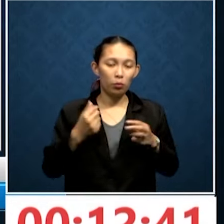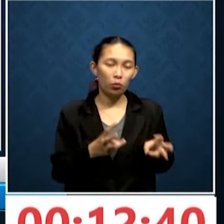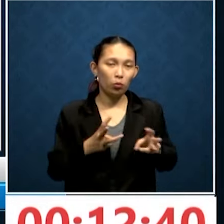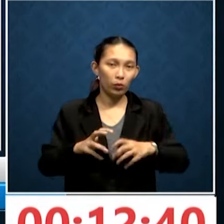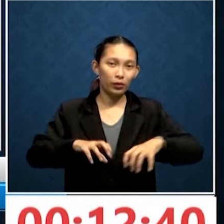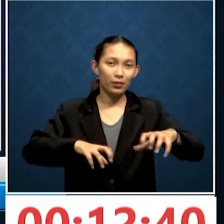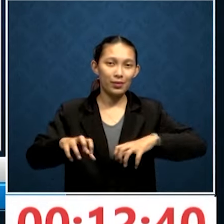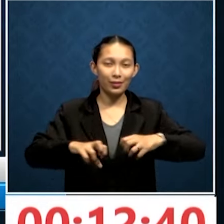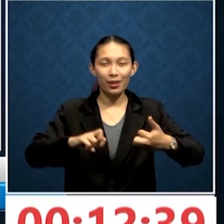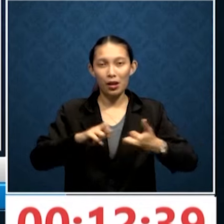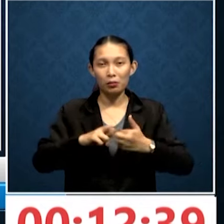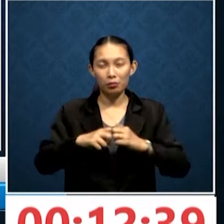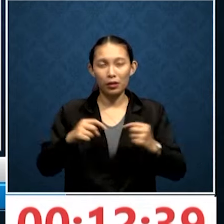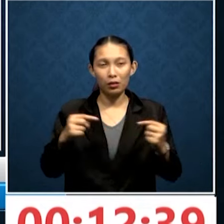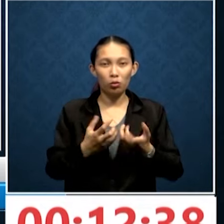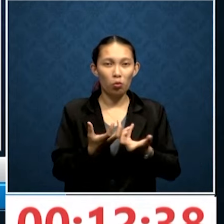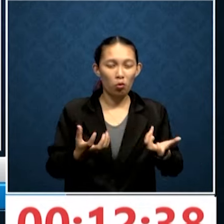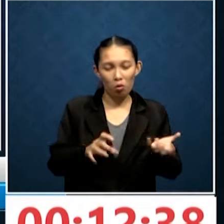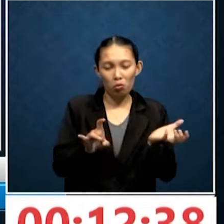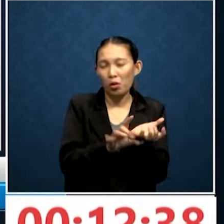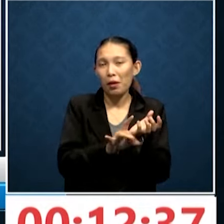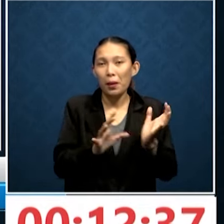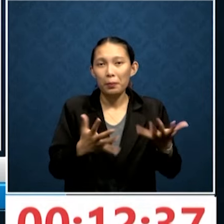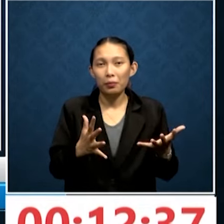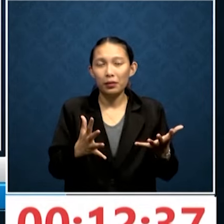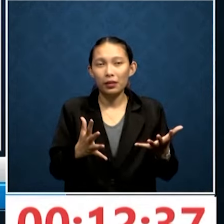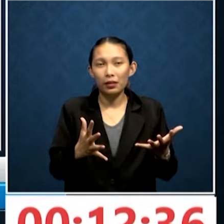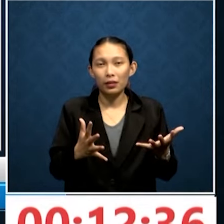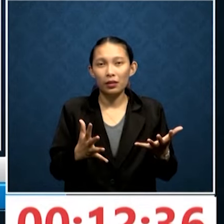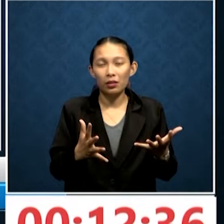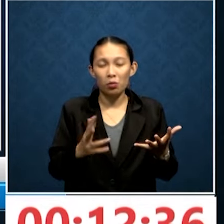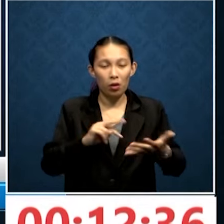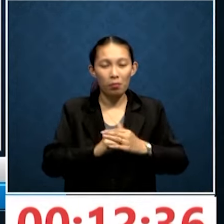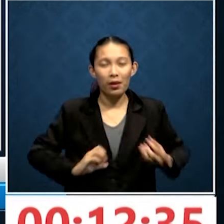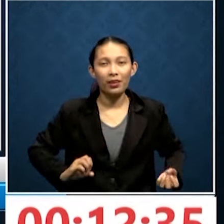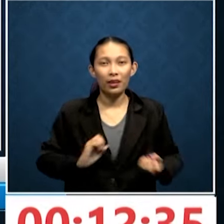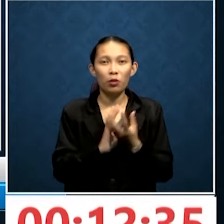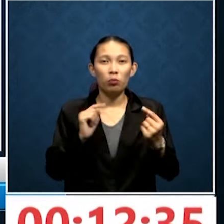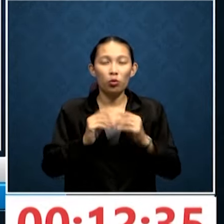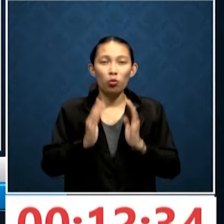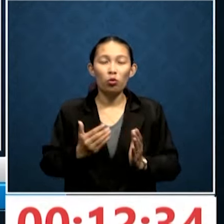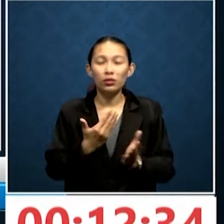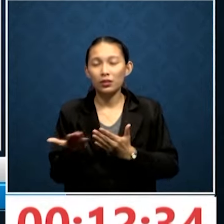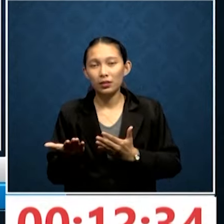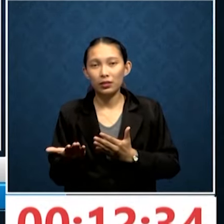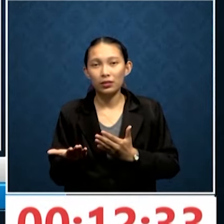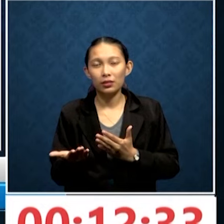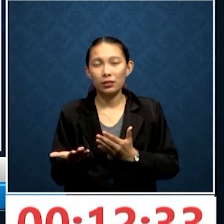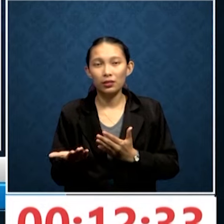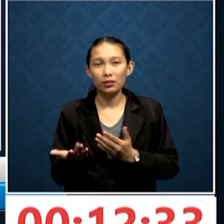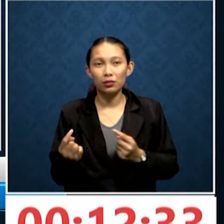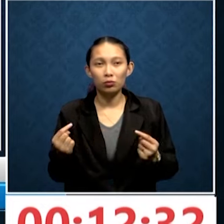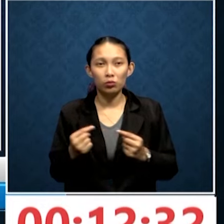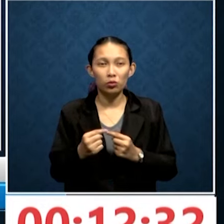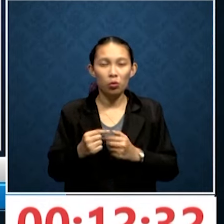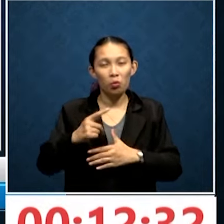จัดการกับปัญหาสินค้าด้อยคุณภาพอันเป็นอันตรายต่อผู้บริโภคที่จะเข้ามาตามแ